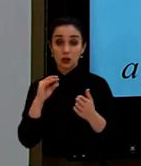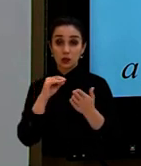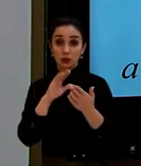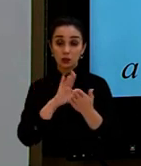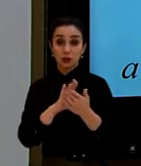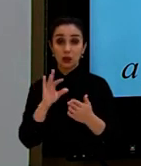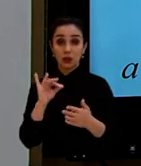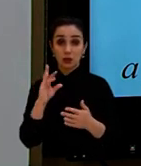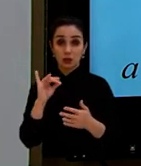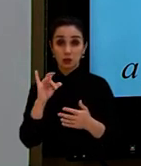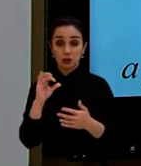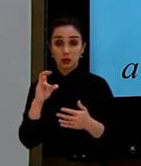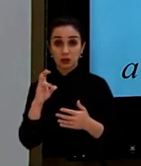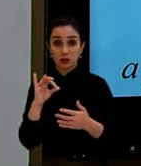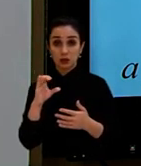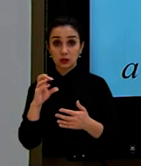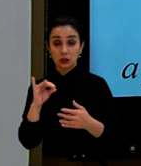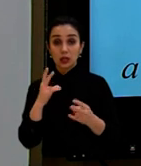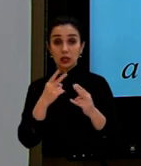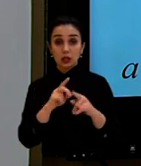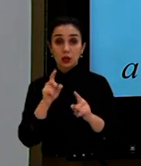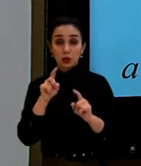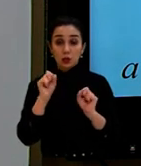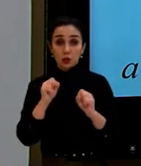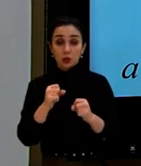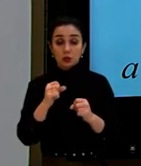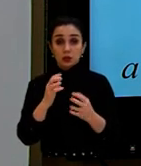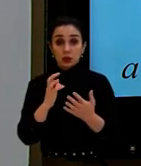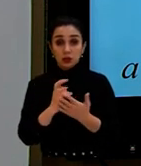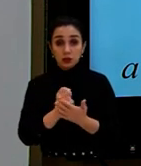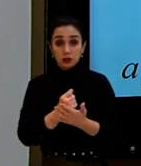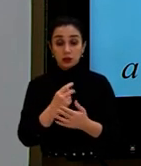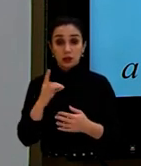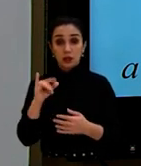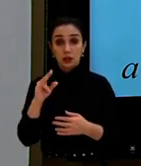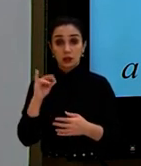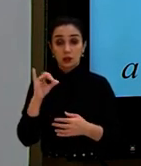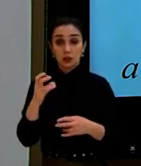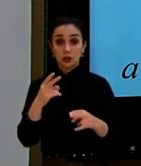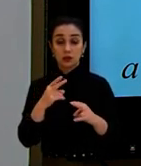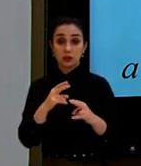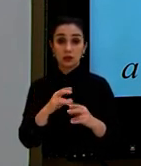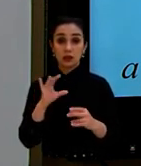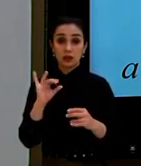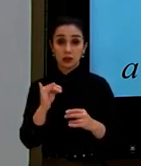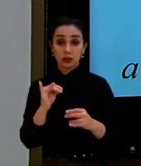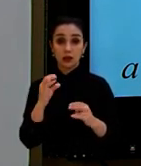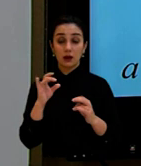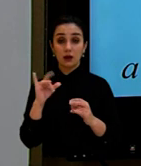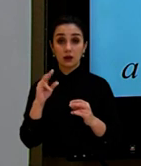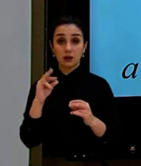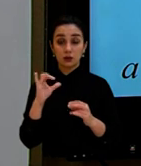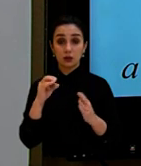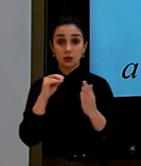вписанной окружности. Отсюда можно найти радиус описанной окружности и